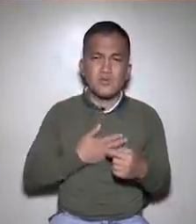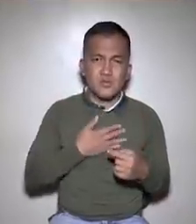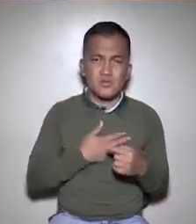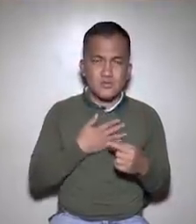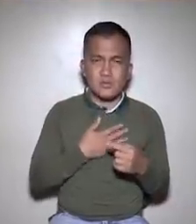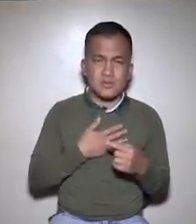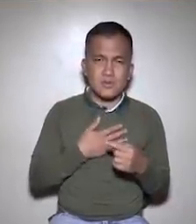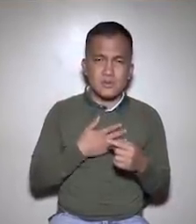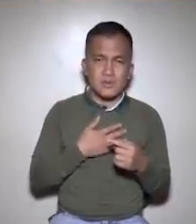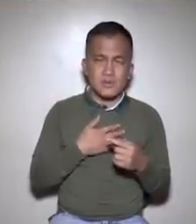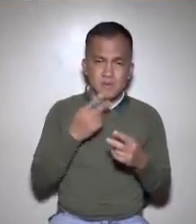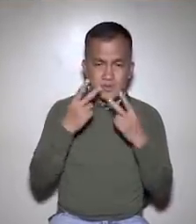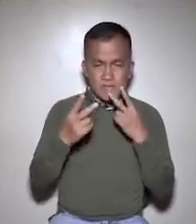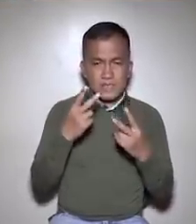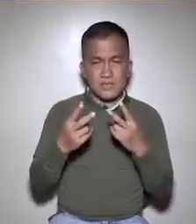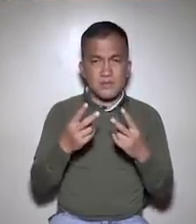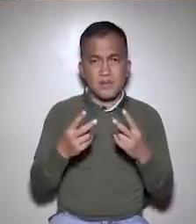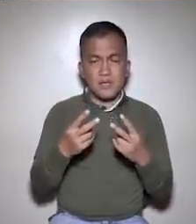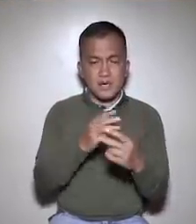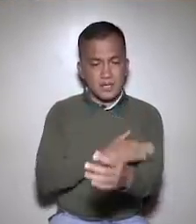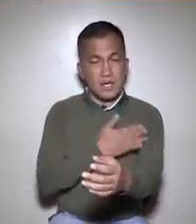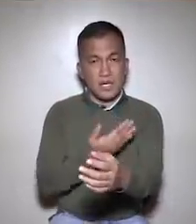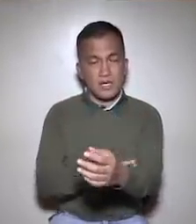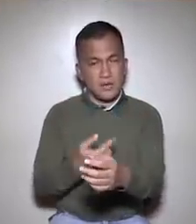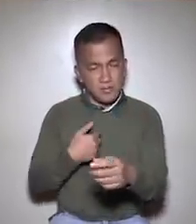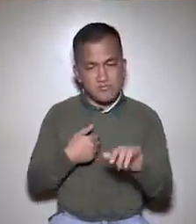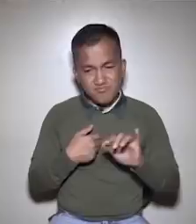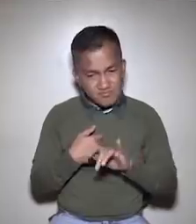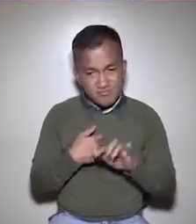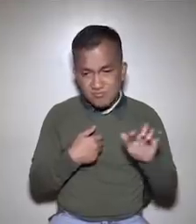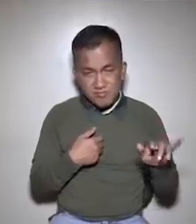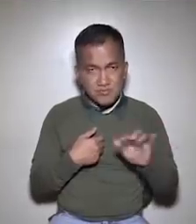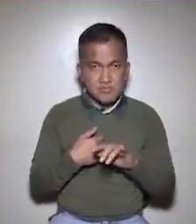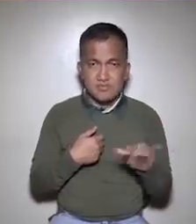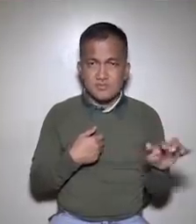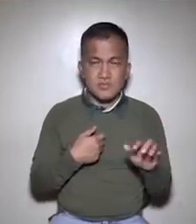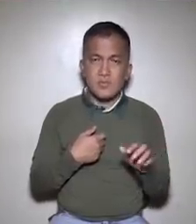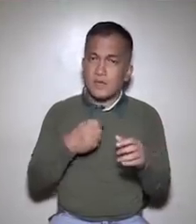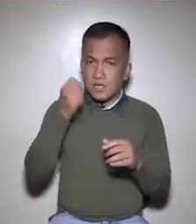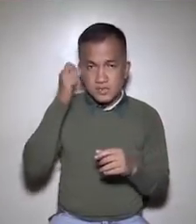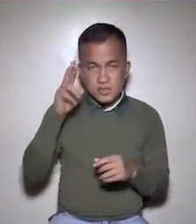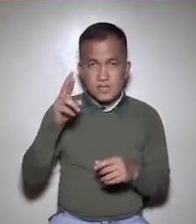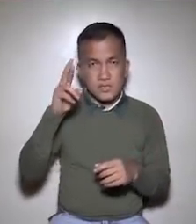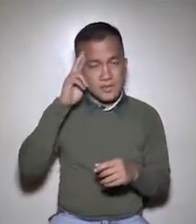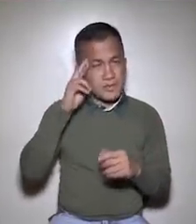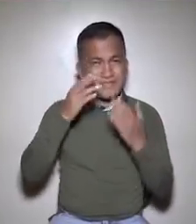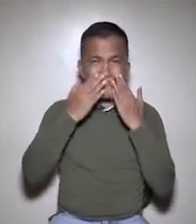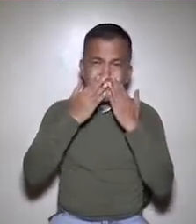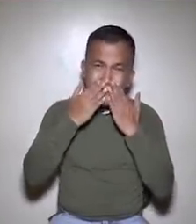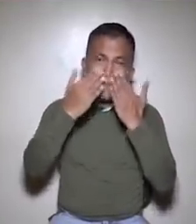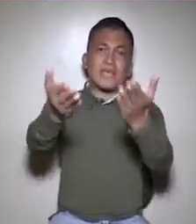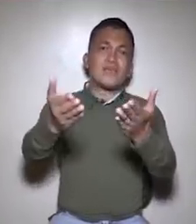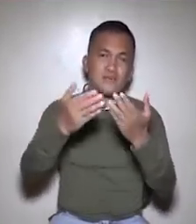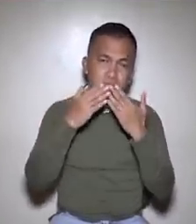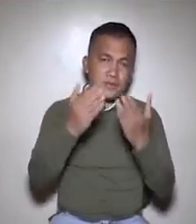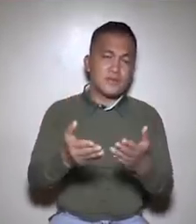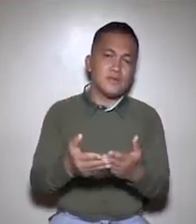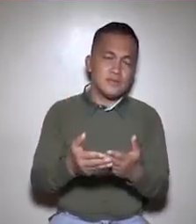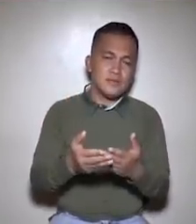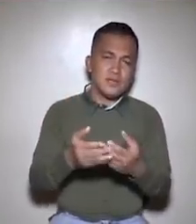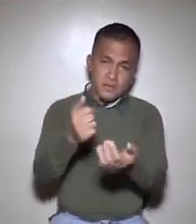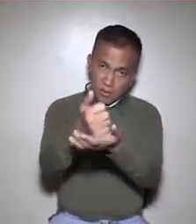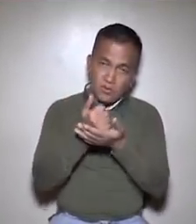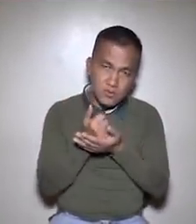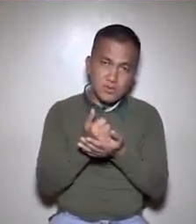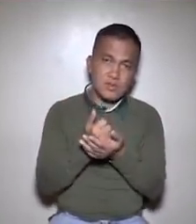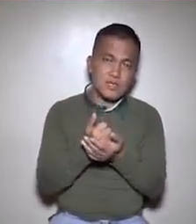Gusto ko na po makakita ng mga anak ko. Sir Raffy, maraming salamat po at tinulungan